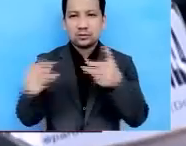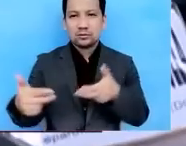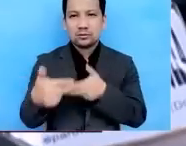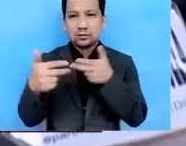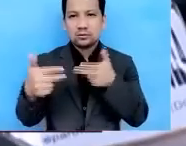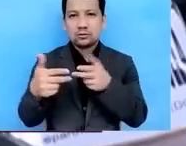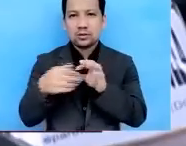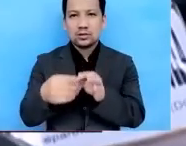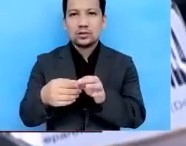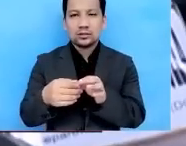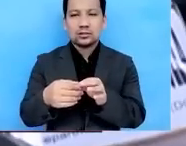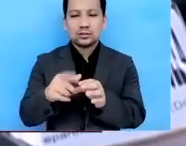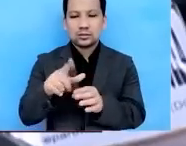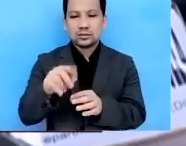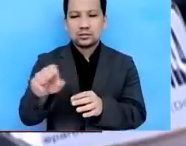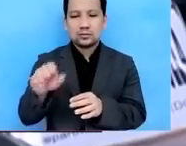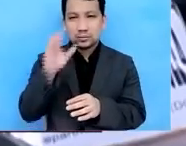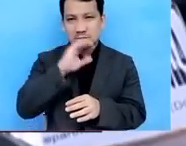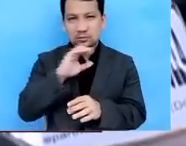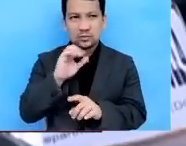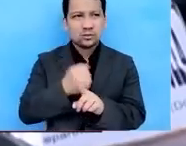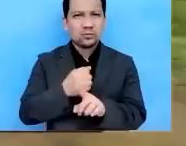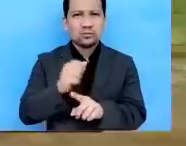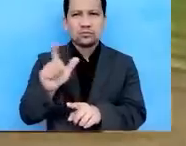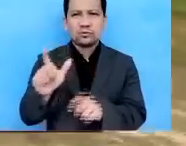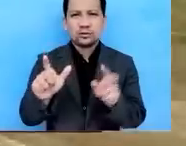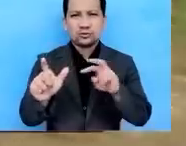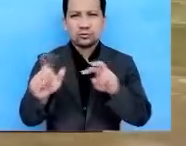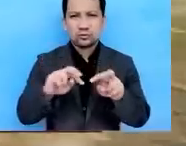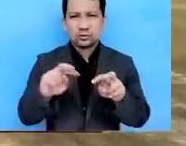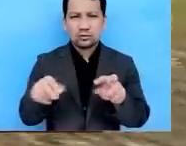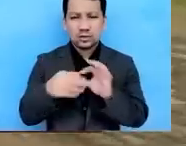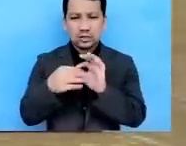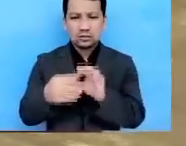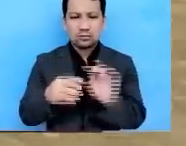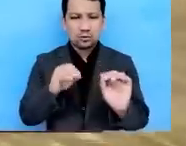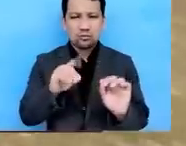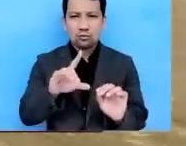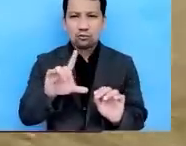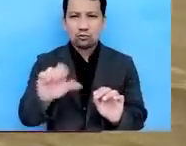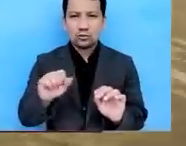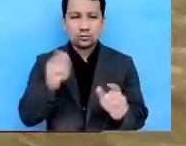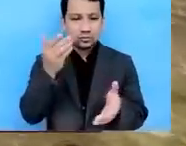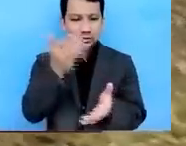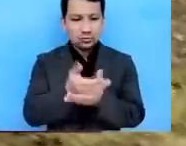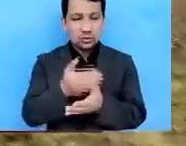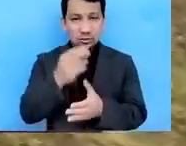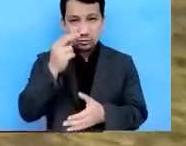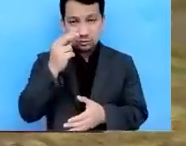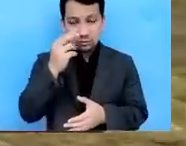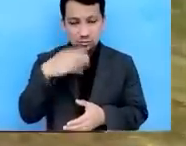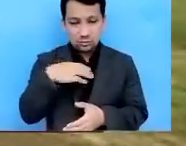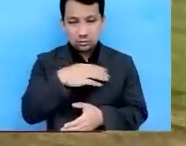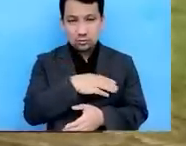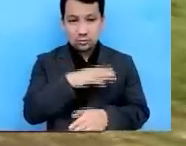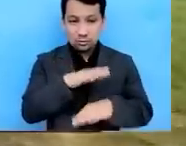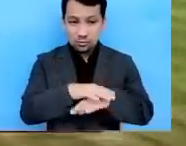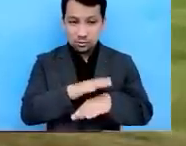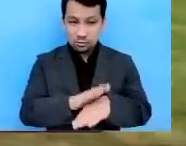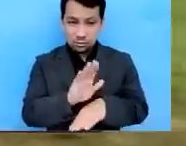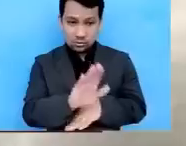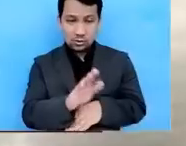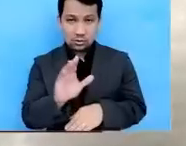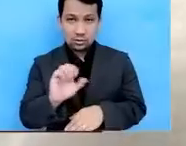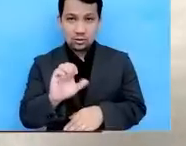sa Minglanilla, Cebu noong September 2022. Kwento ni Oliva, pinuntahan siya ni Congressman Teves na nagbantang magsasampa sila ng